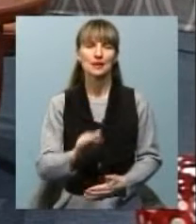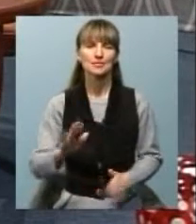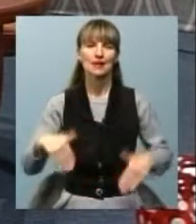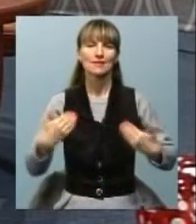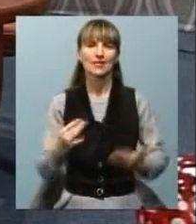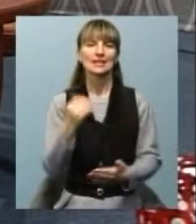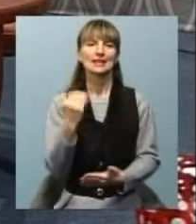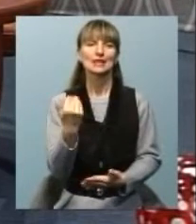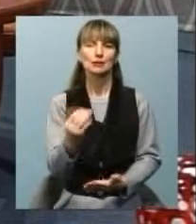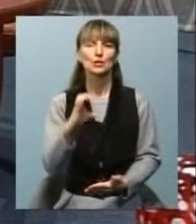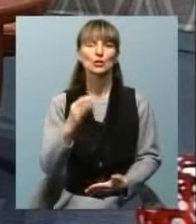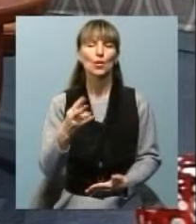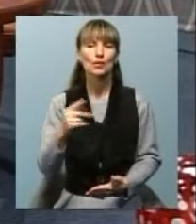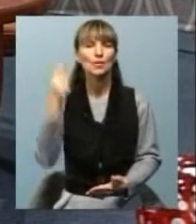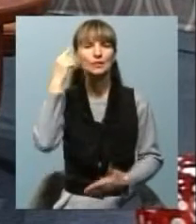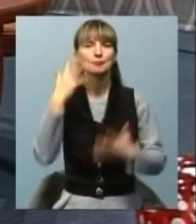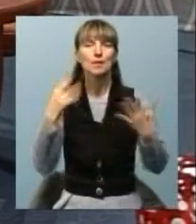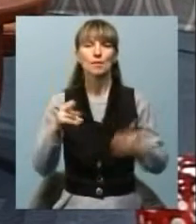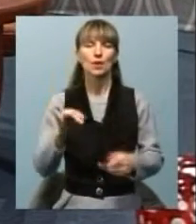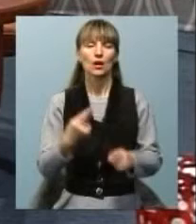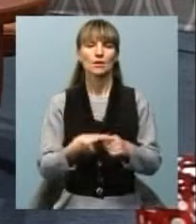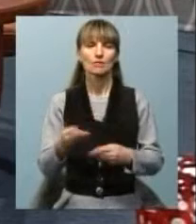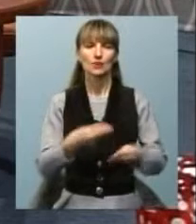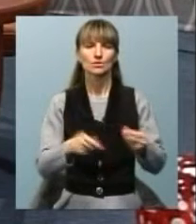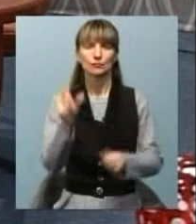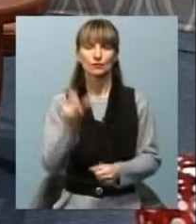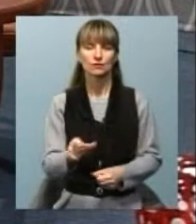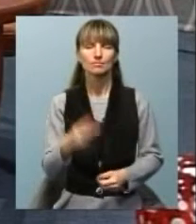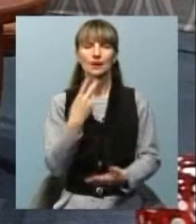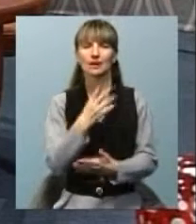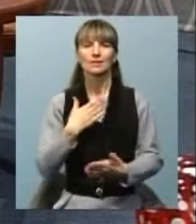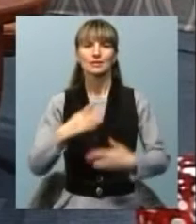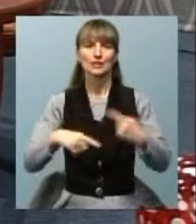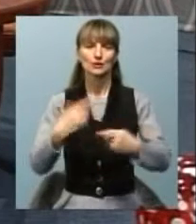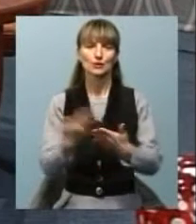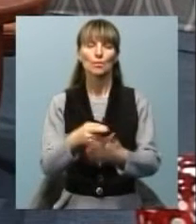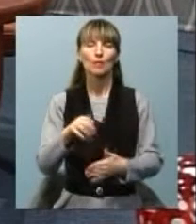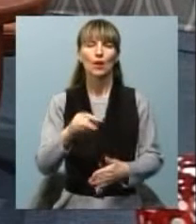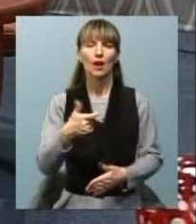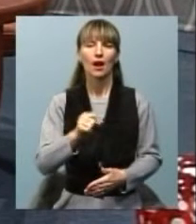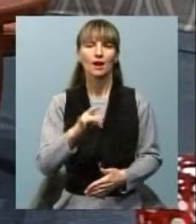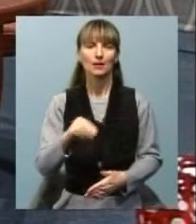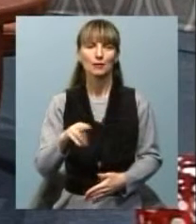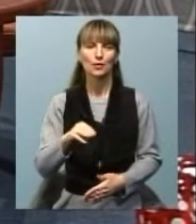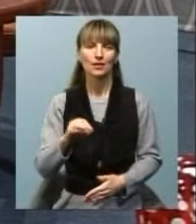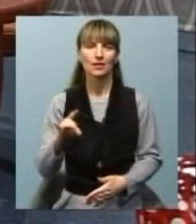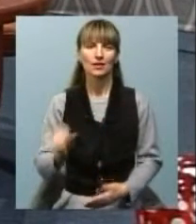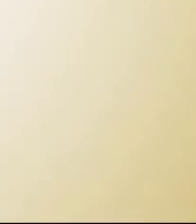порадити, і тобі, Соню, щоб дізнатися більше про цього хлопчика-чарівника, переглянути наш наступний сюжет про Гаррі Поттера.